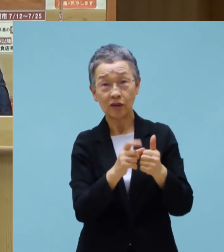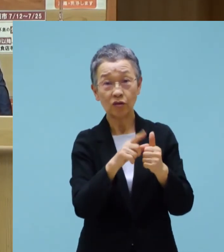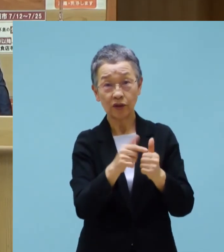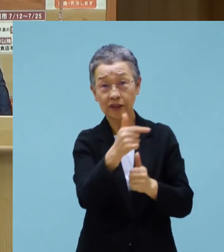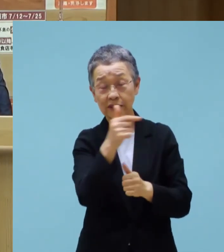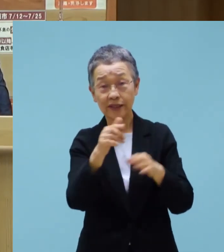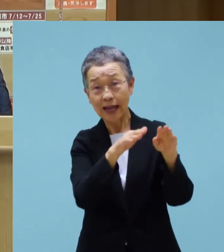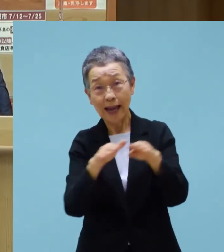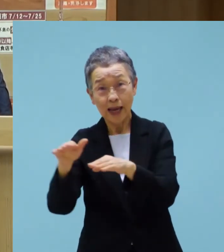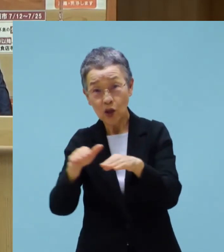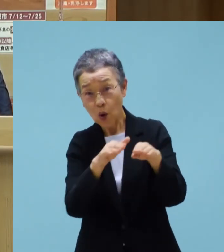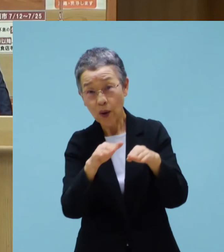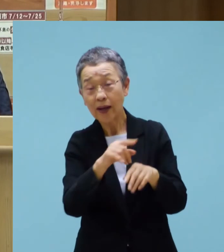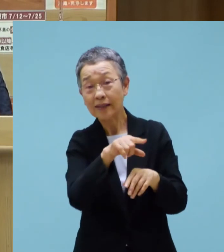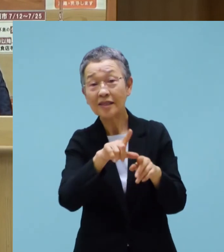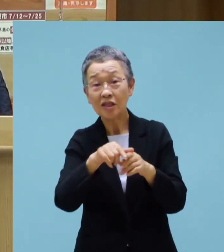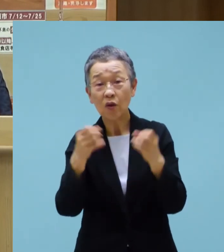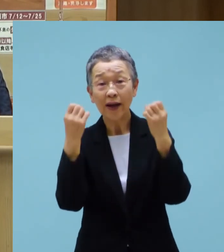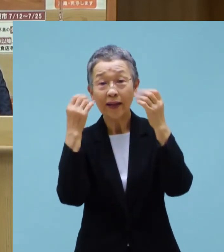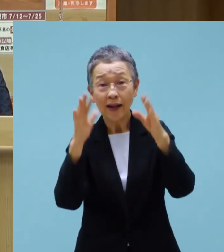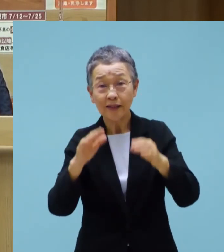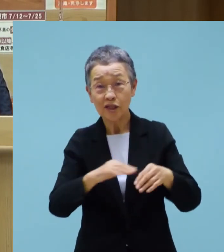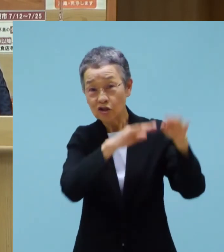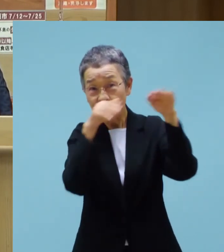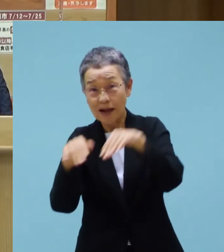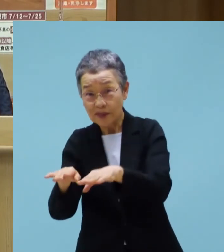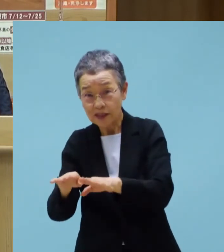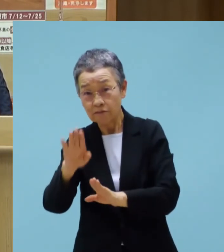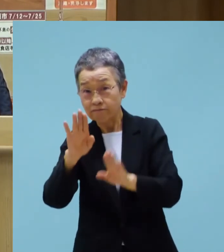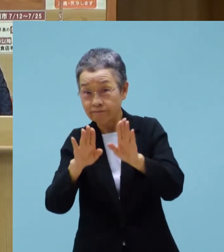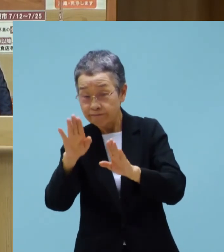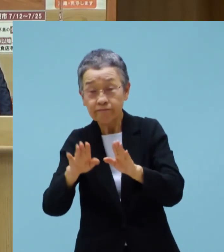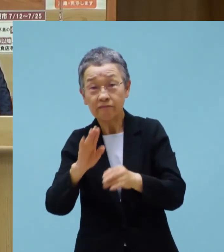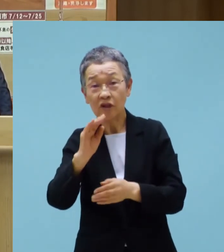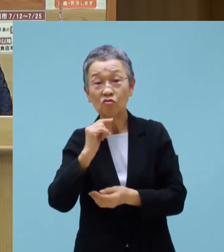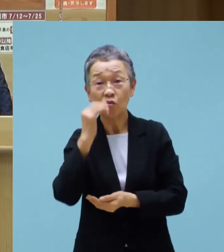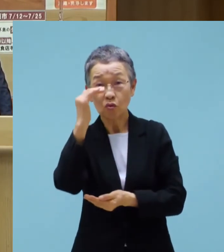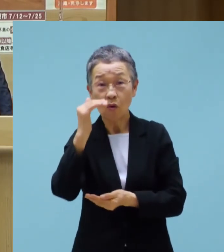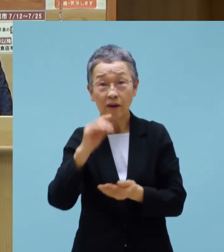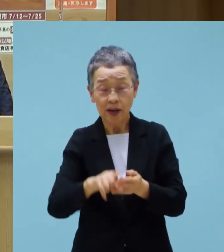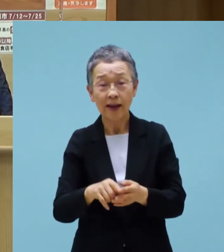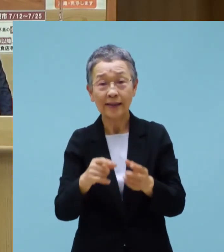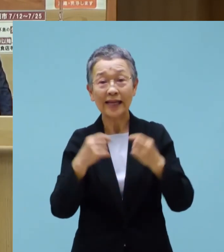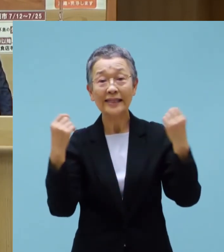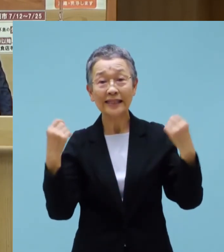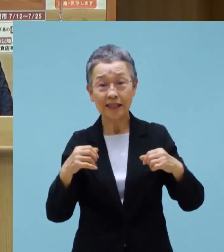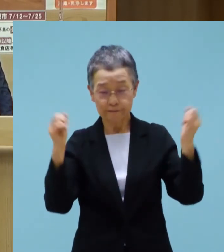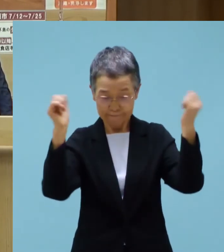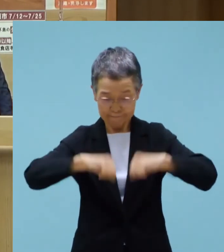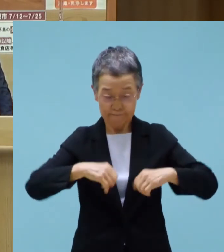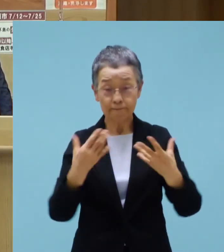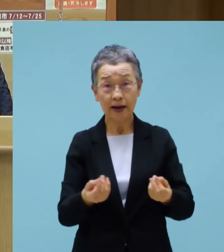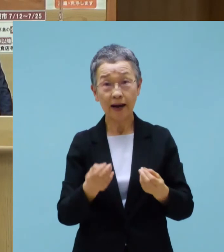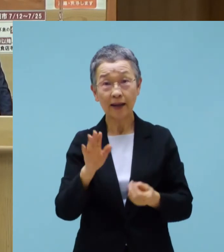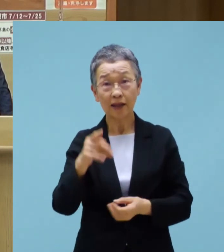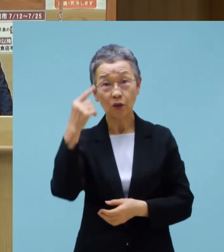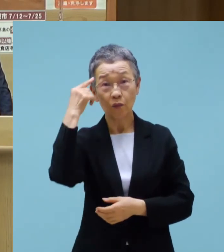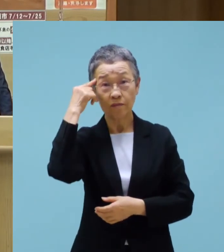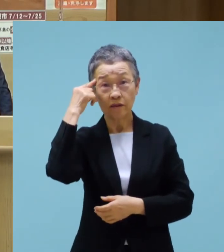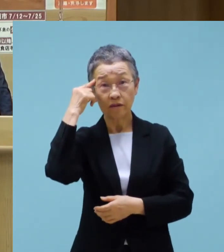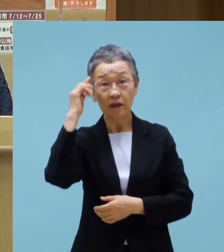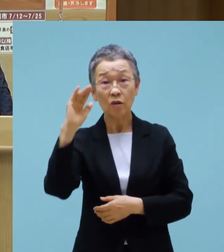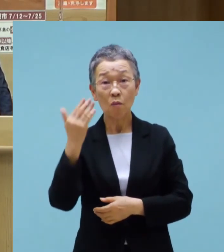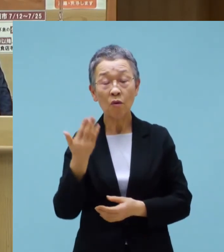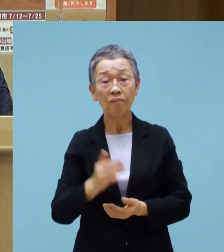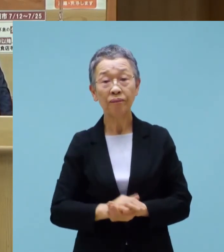域 の新しい津波想定というのがですね、正式に承認されたと思うんですけれども、